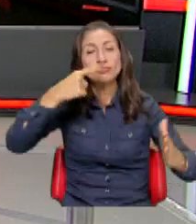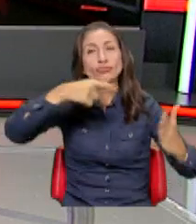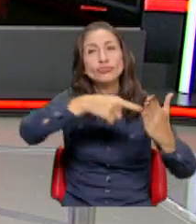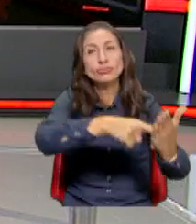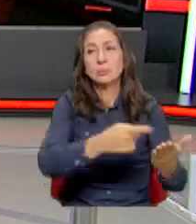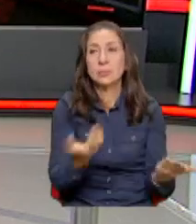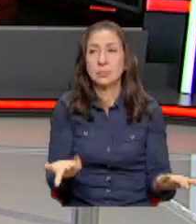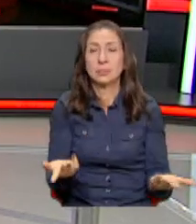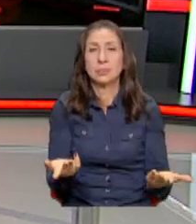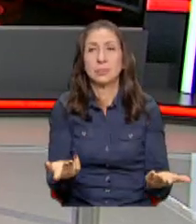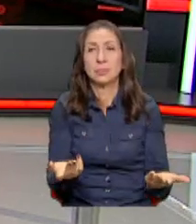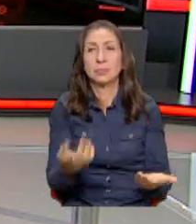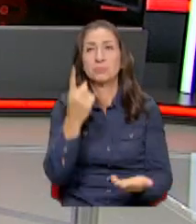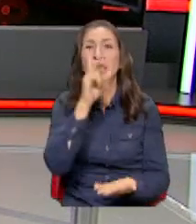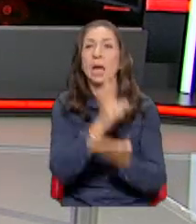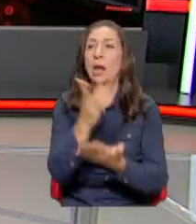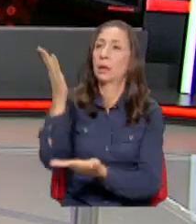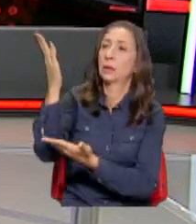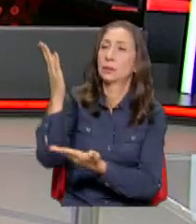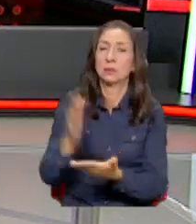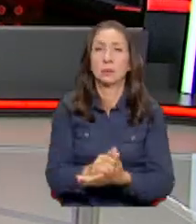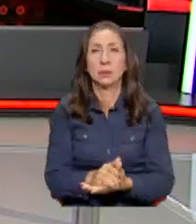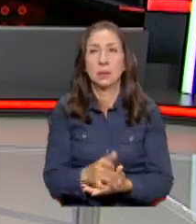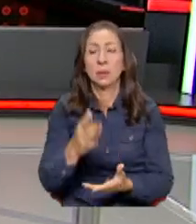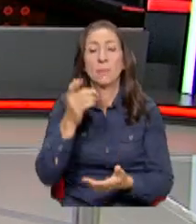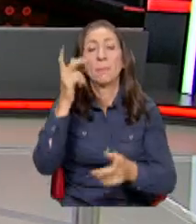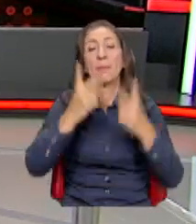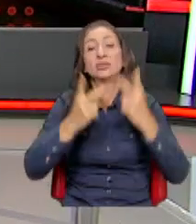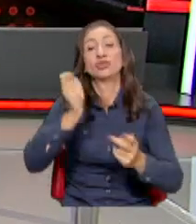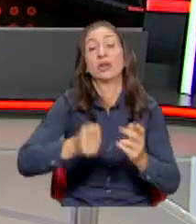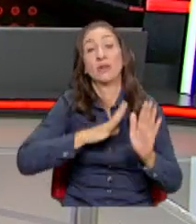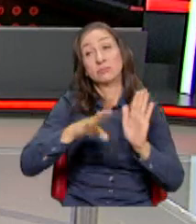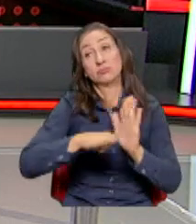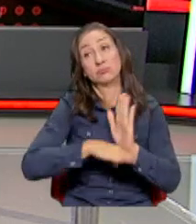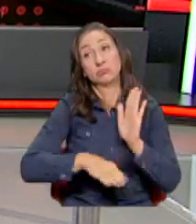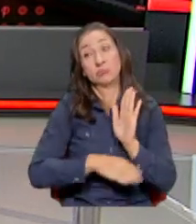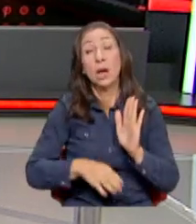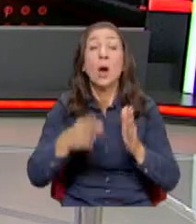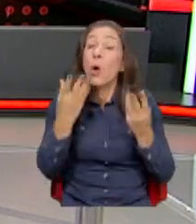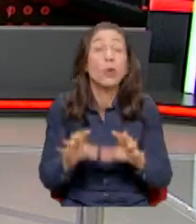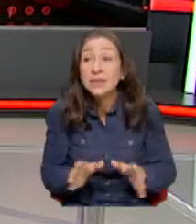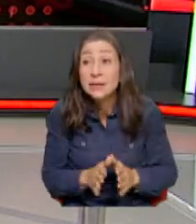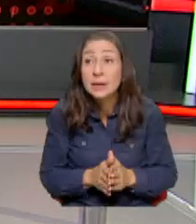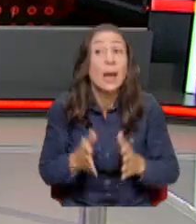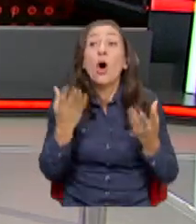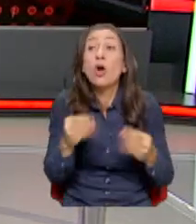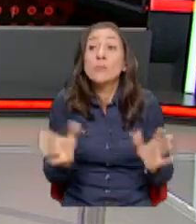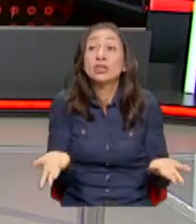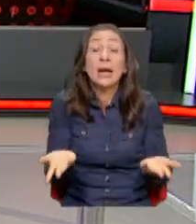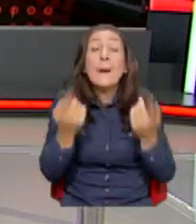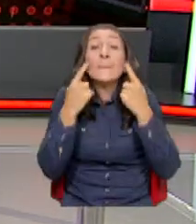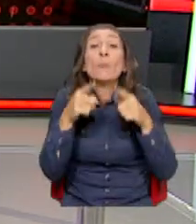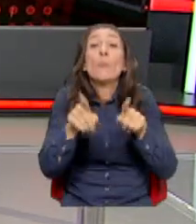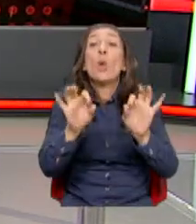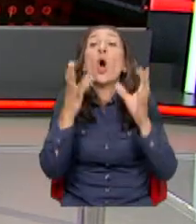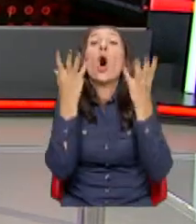buna bir kişi karar veriyor belli şartlarla falan filan Şimdi olmadı olmayacak Bakın